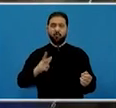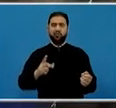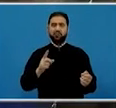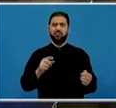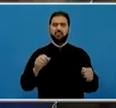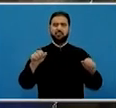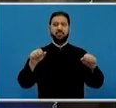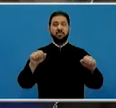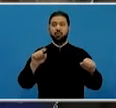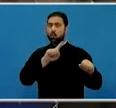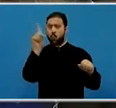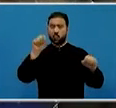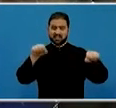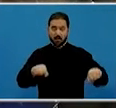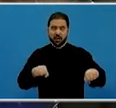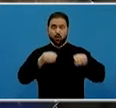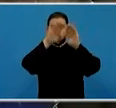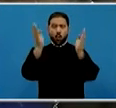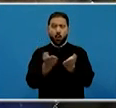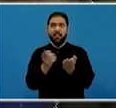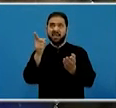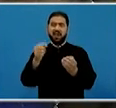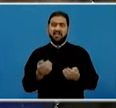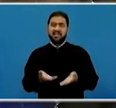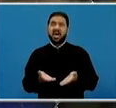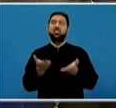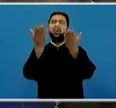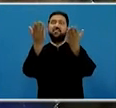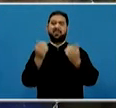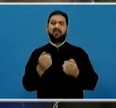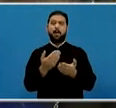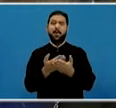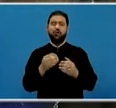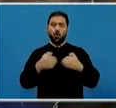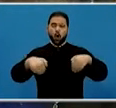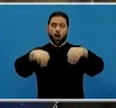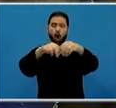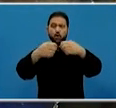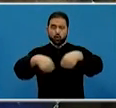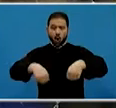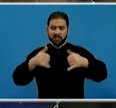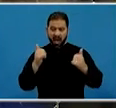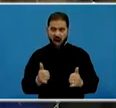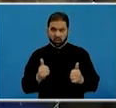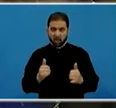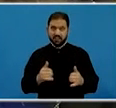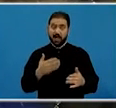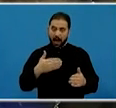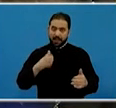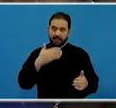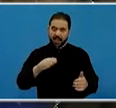care și-a pus sufletul preț de răscumpărare pentru mulți. Și bineînțeles că acest îndemn și prin această